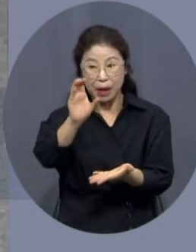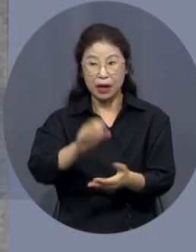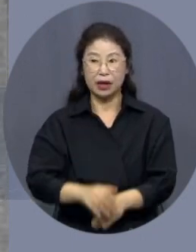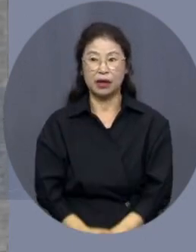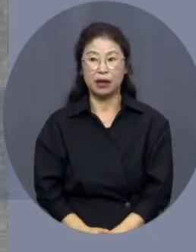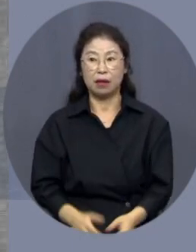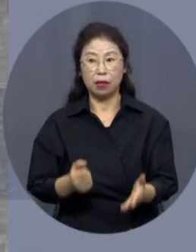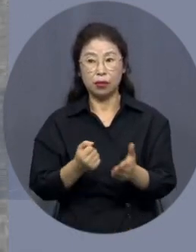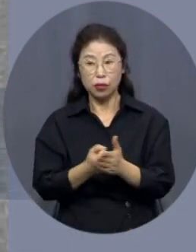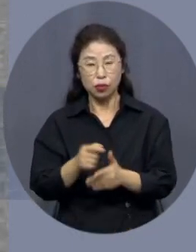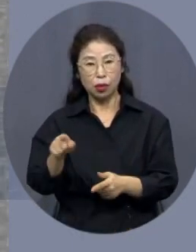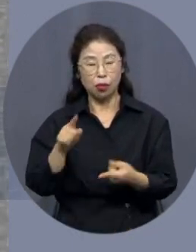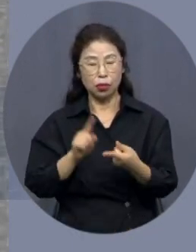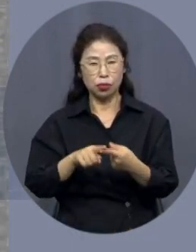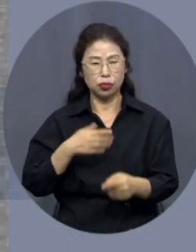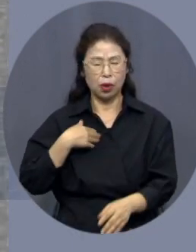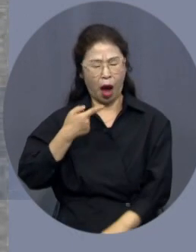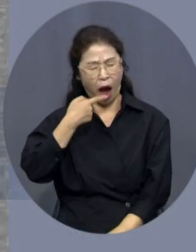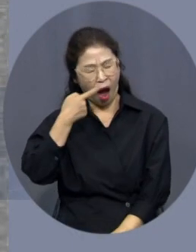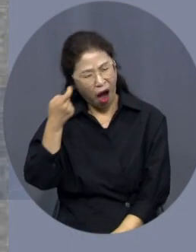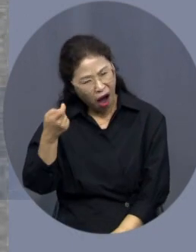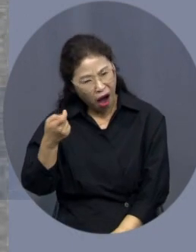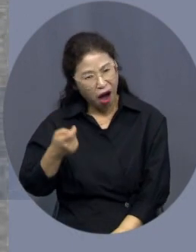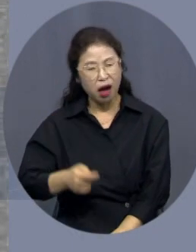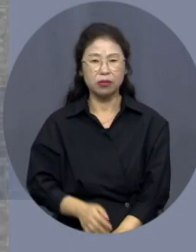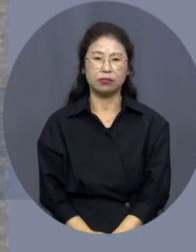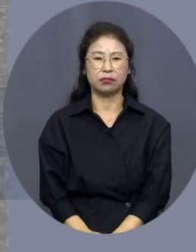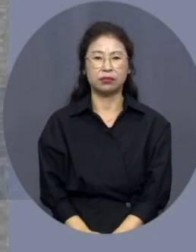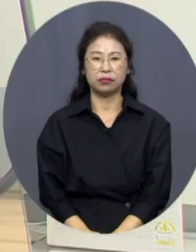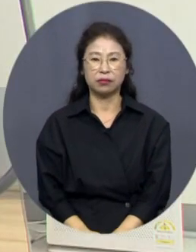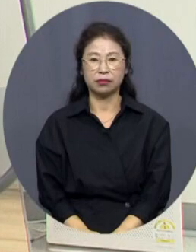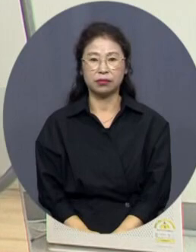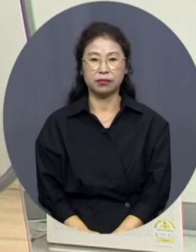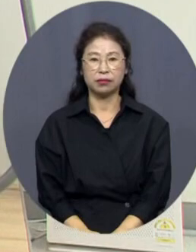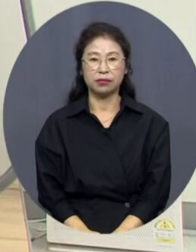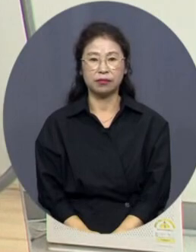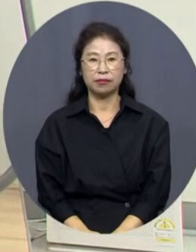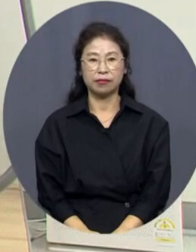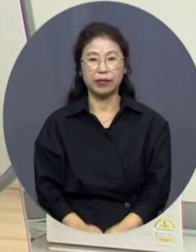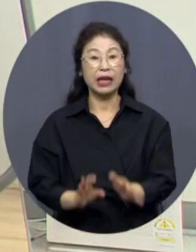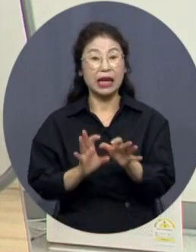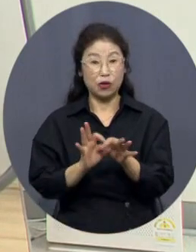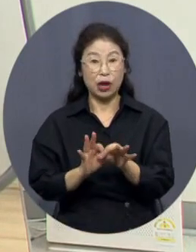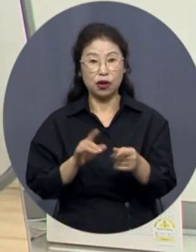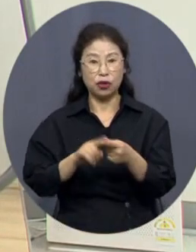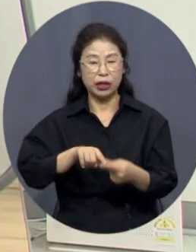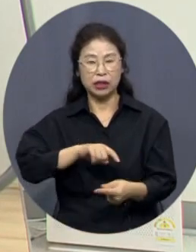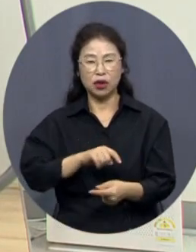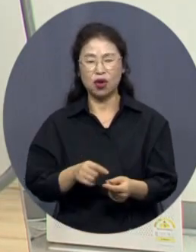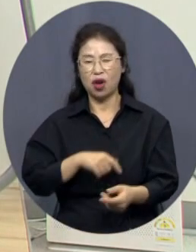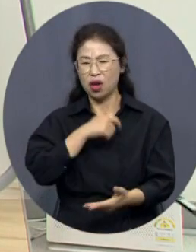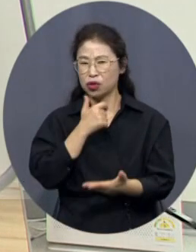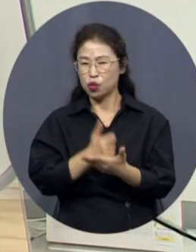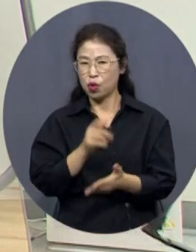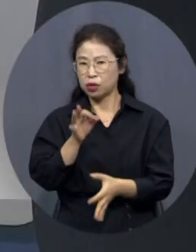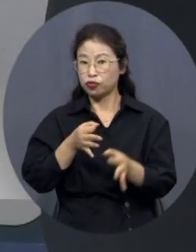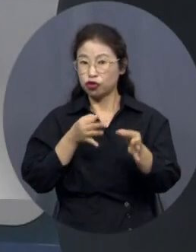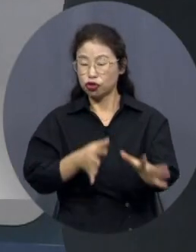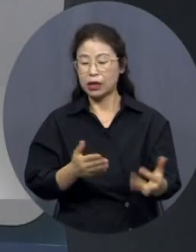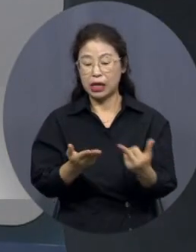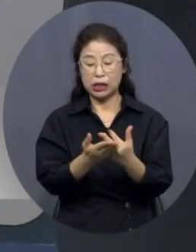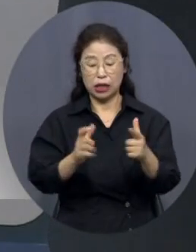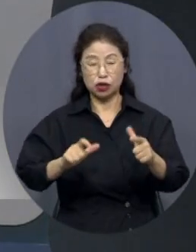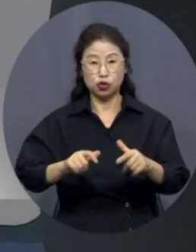주더라고 그래서 거기에서 제가 해가지고이 같은 수법에 소가 돈을 투자한 피해자는 제주를